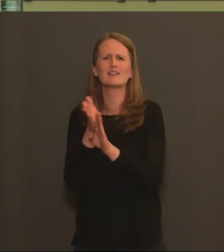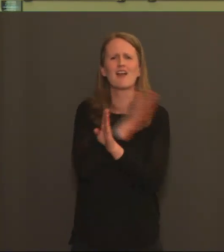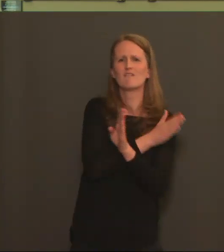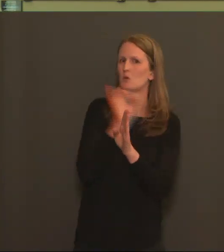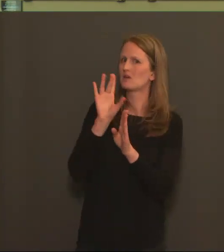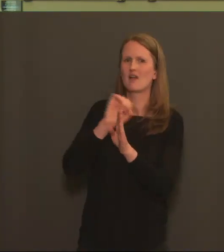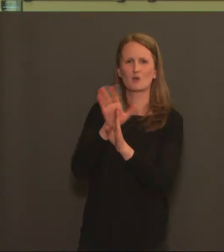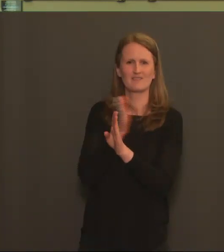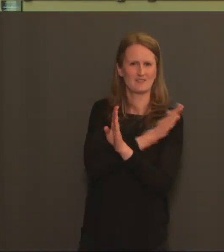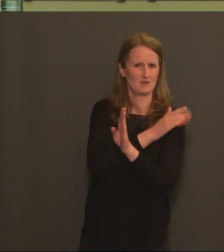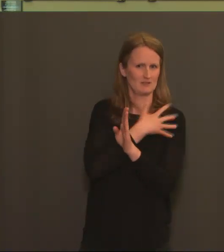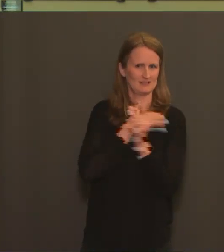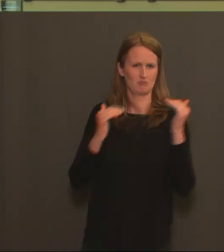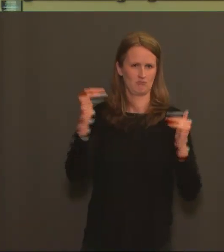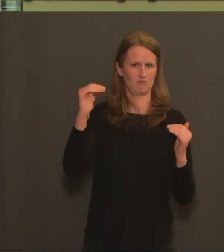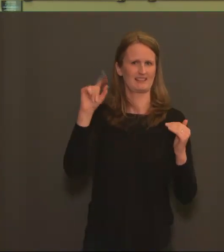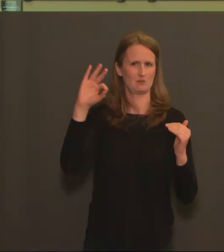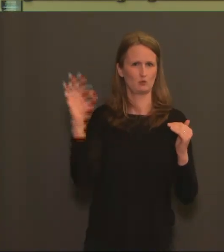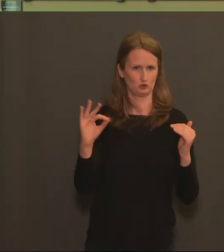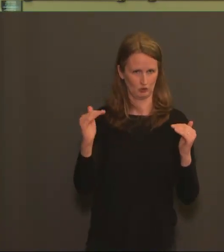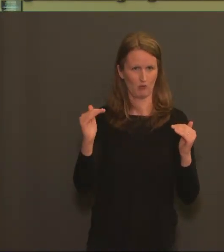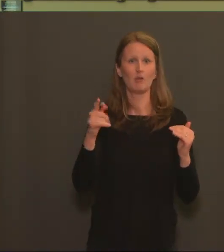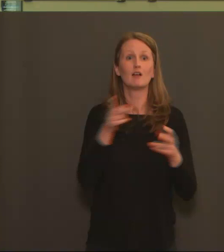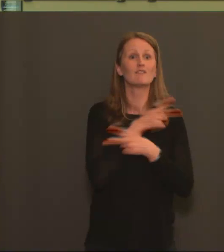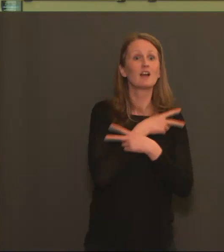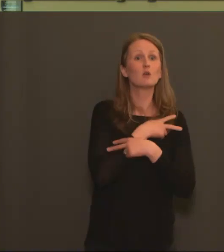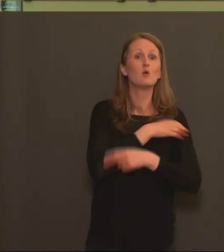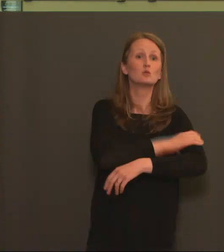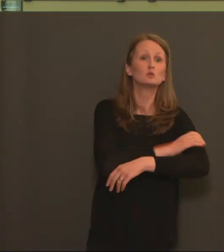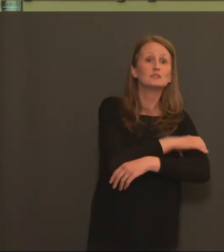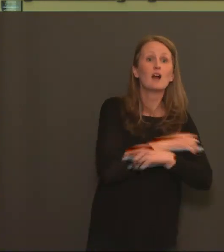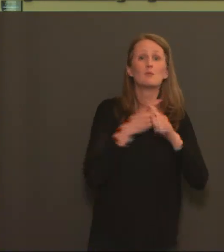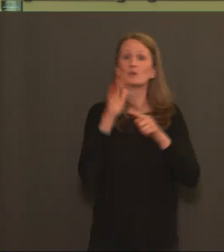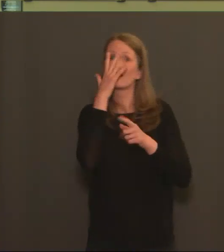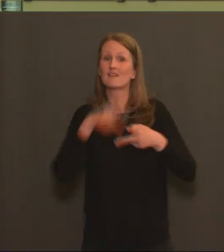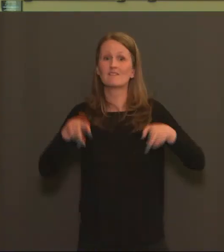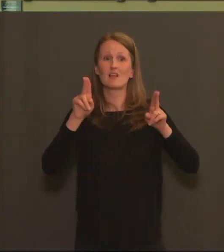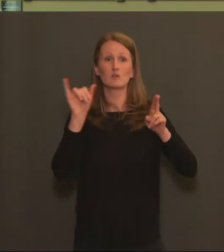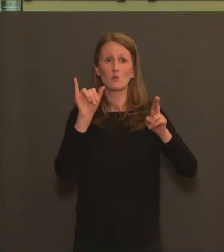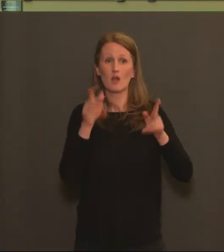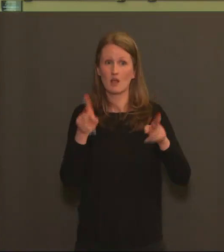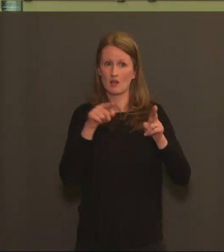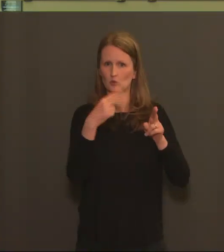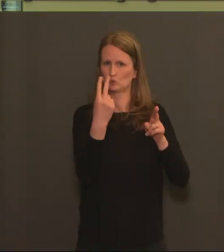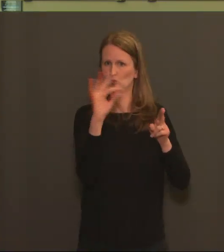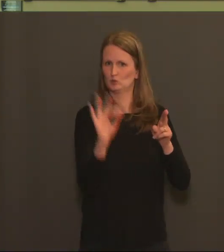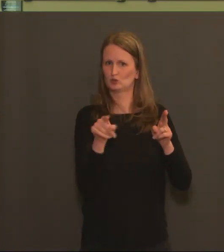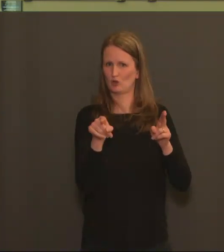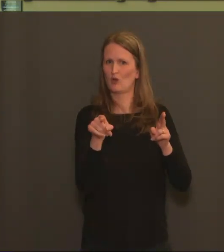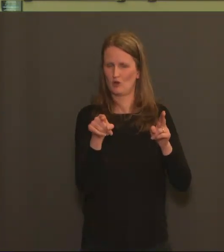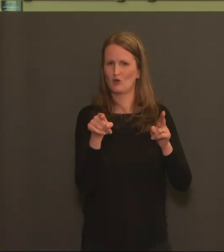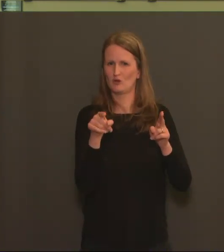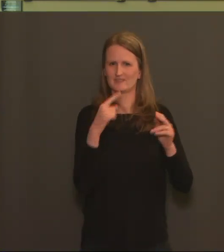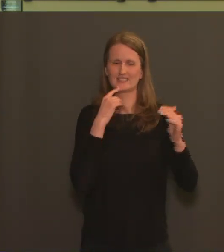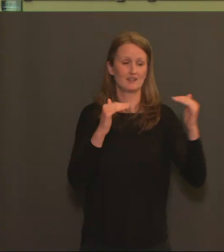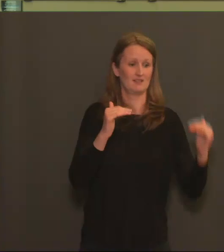avait 12% de personnes qui restaient à domicile. Et dans les temps néfastes, je dirais, pré-deuxième